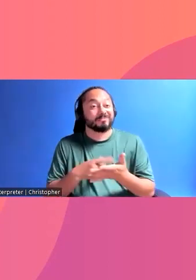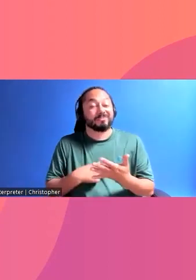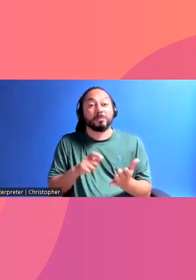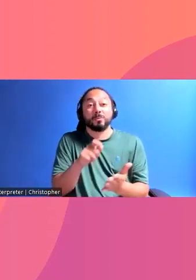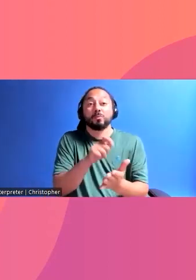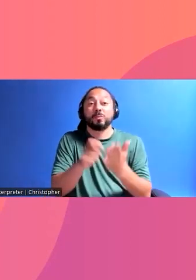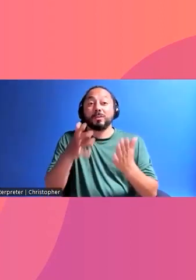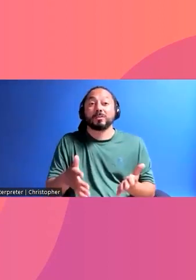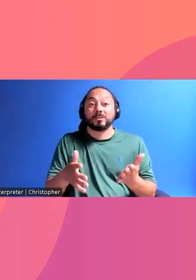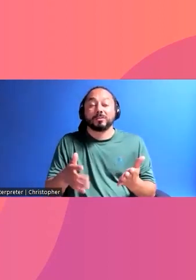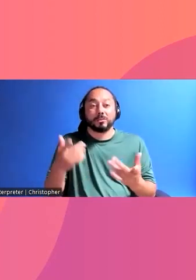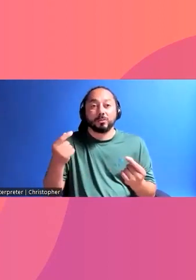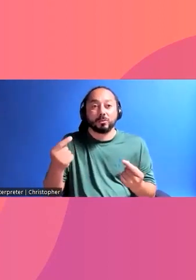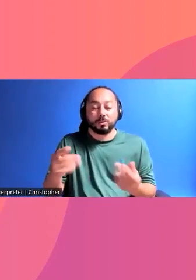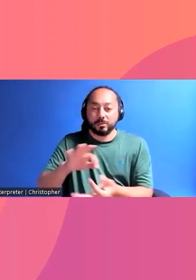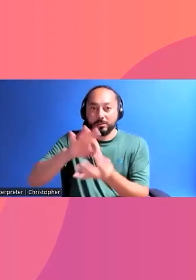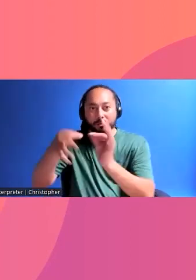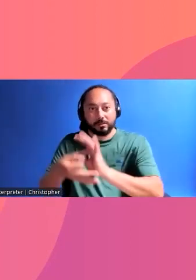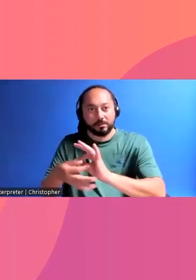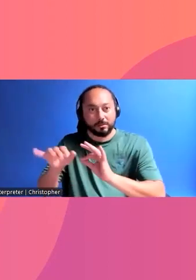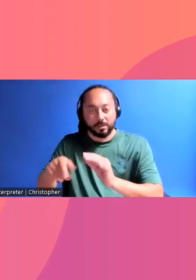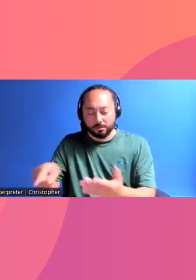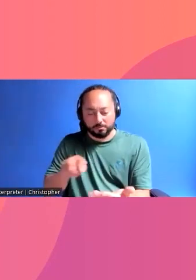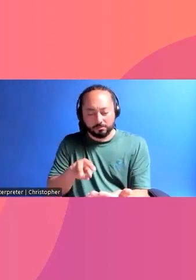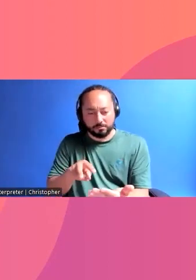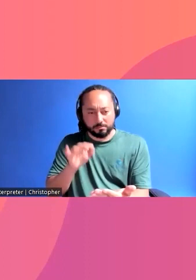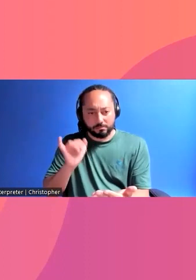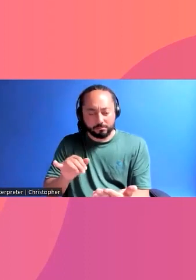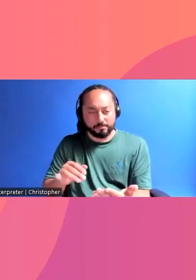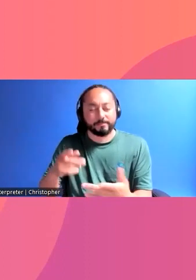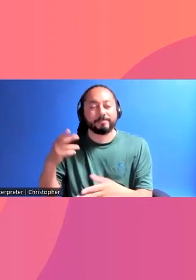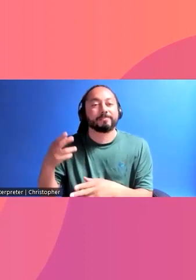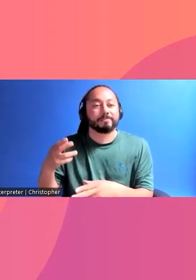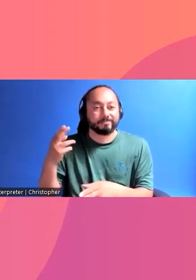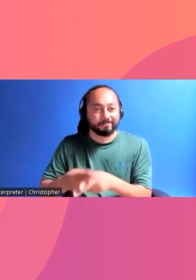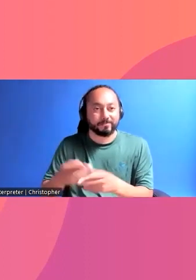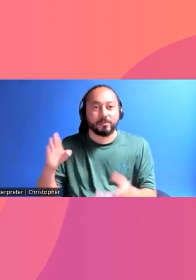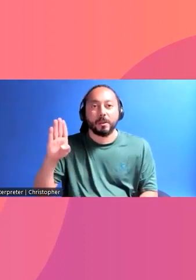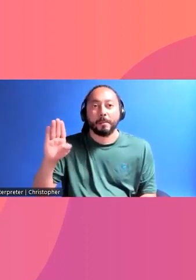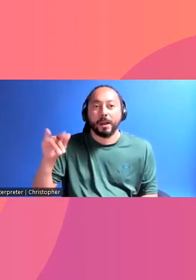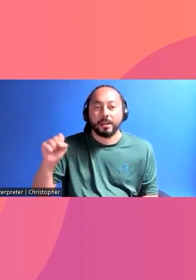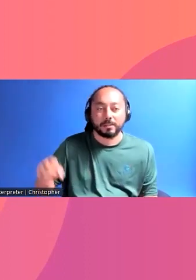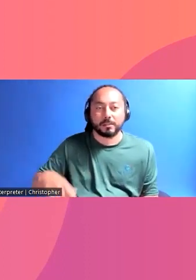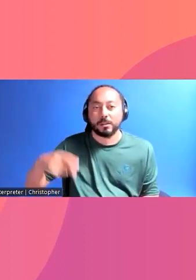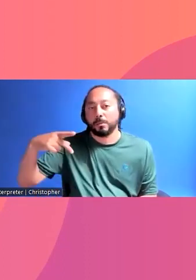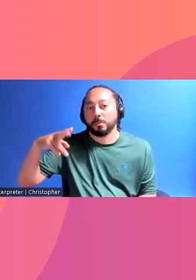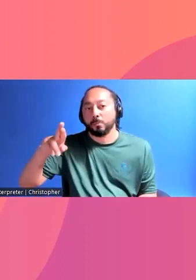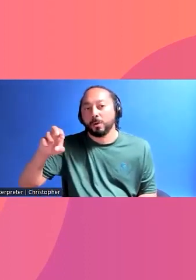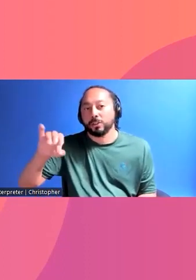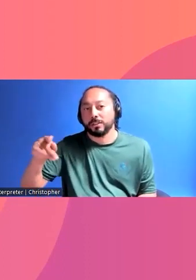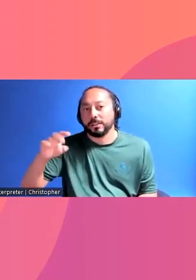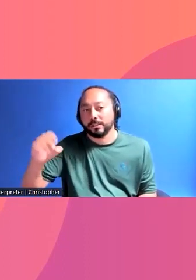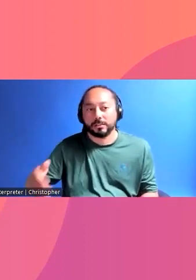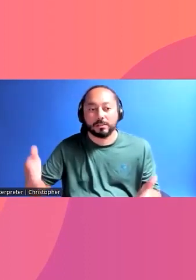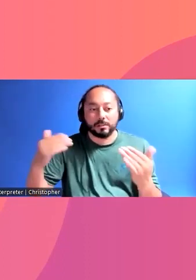Lorsque les auteurs interprètent ces conclusions, certains auteurs de ces études utilisent les biais,